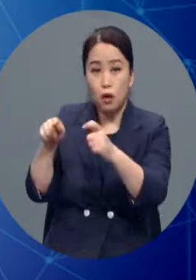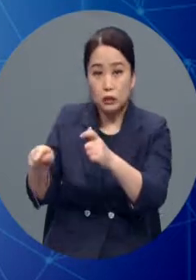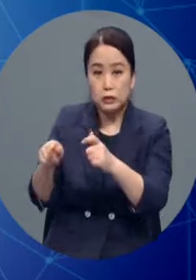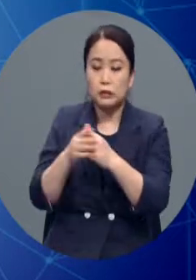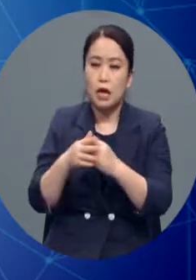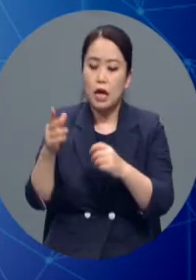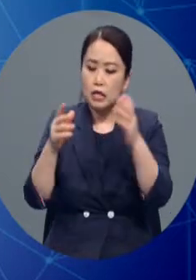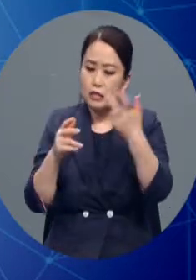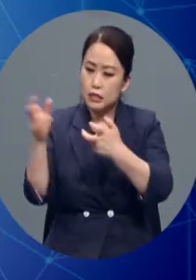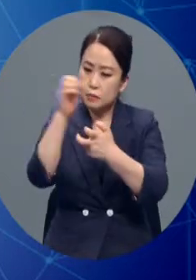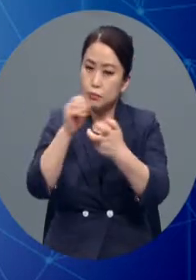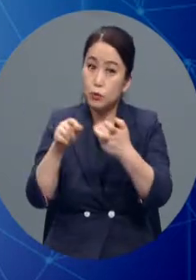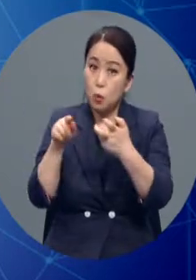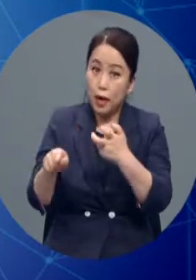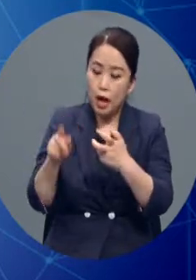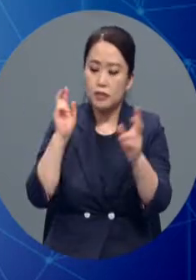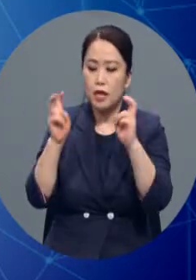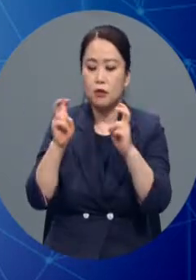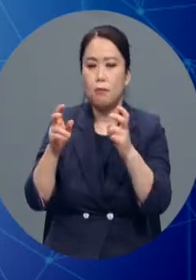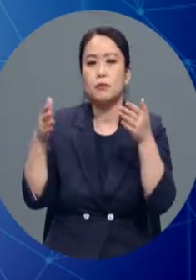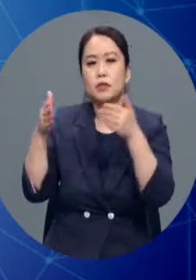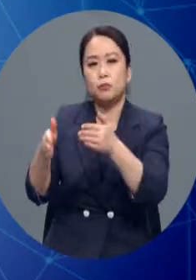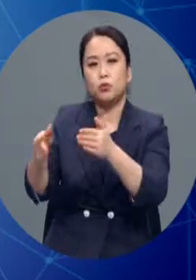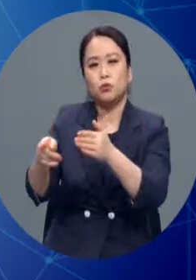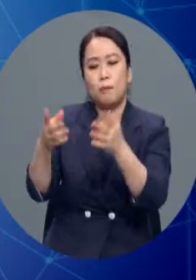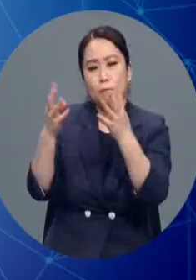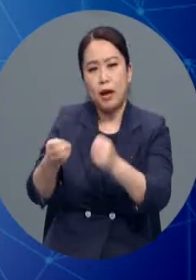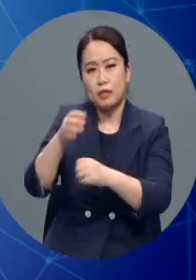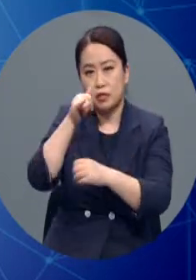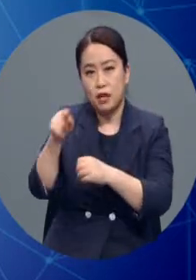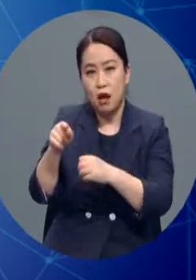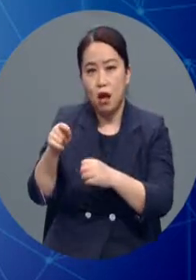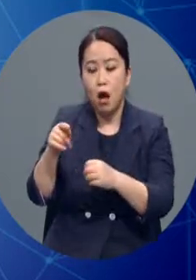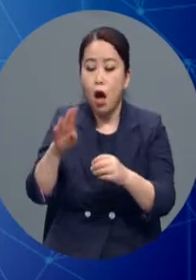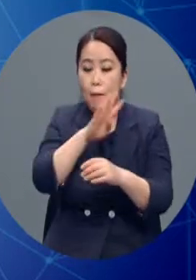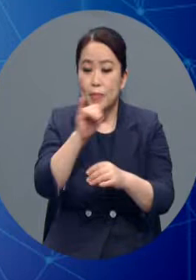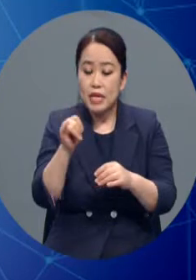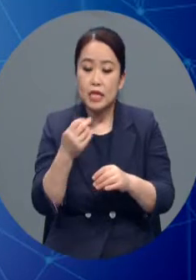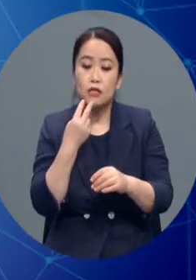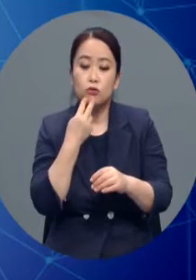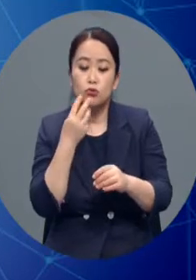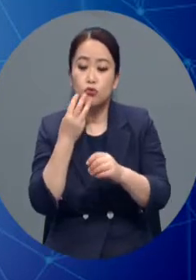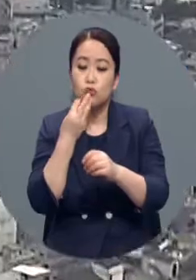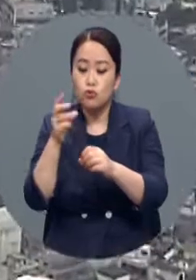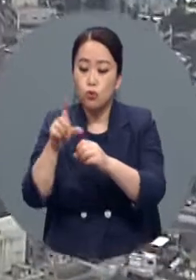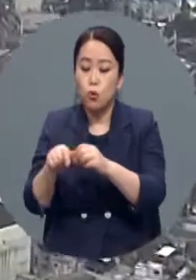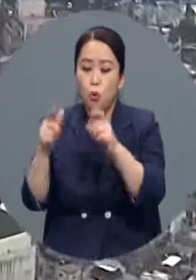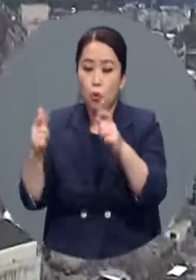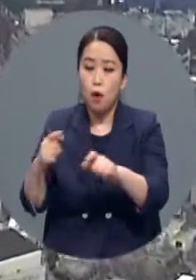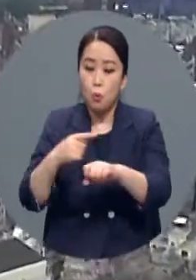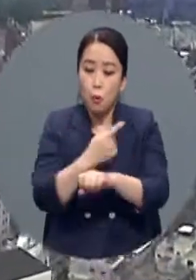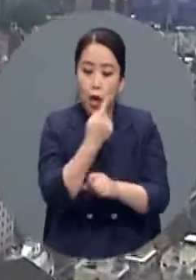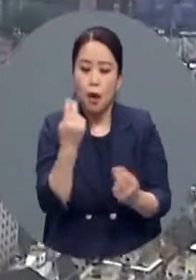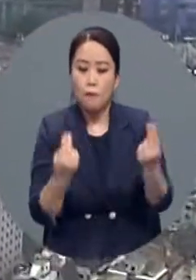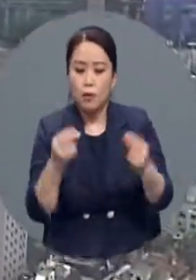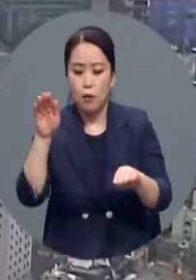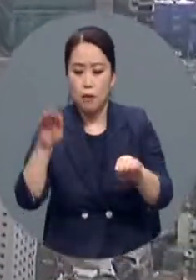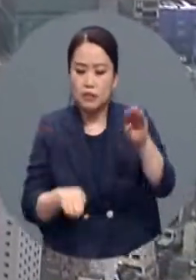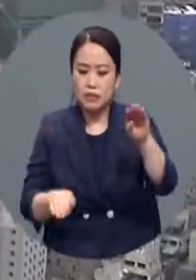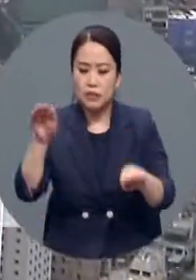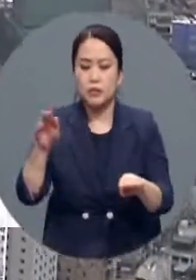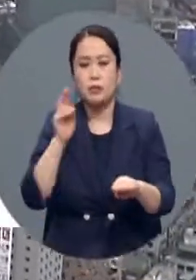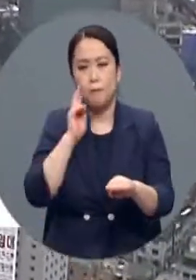산업의 70% 이상이 집중되면서 비스토 건과 의 양극화 현상이 심화되고 있습니다 특히 전국